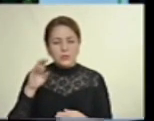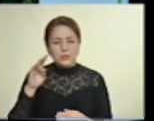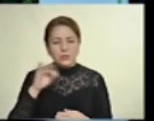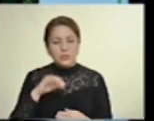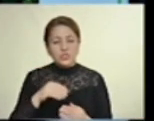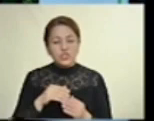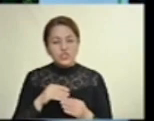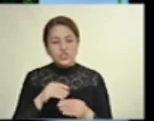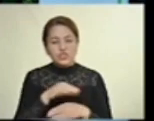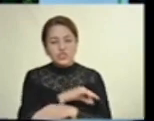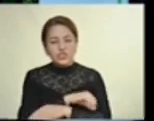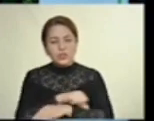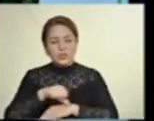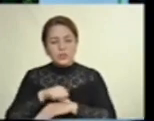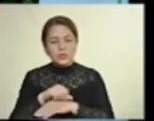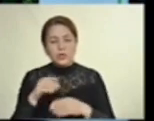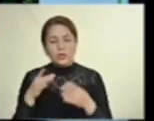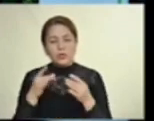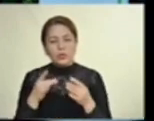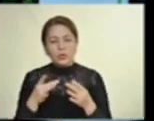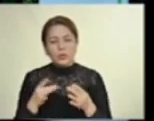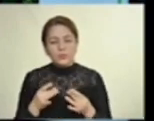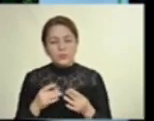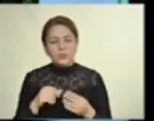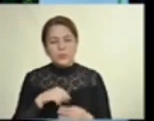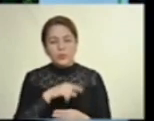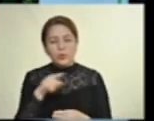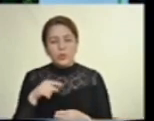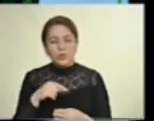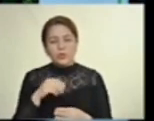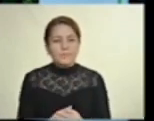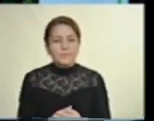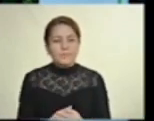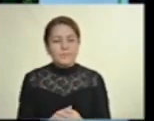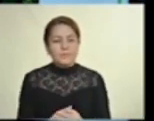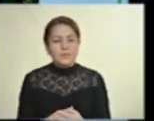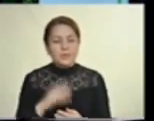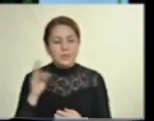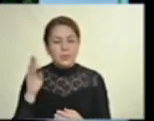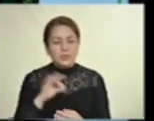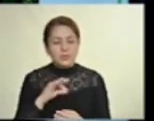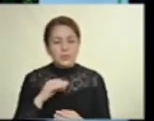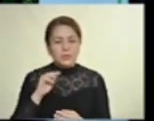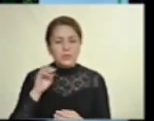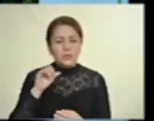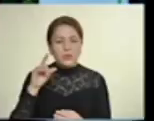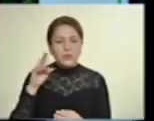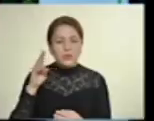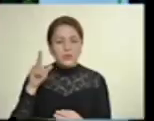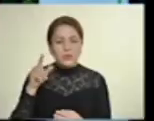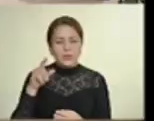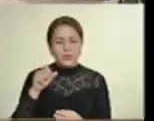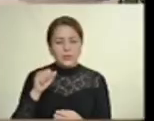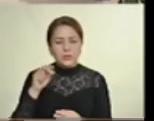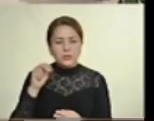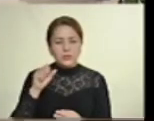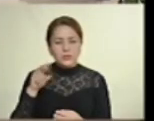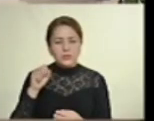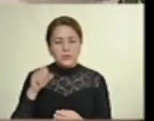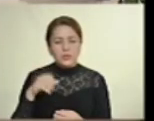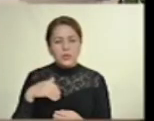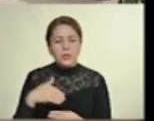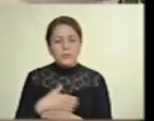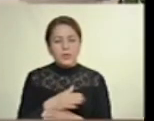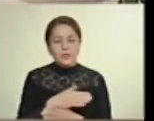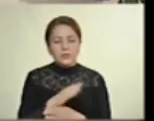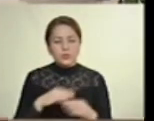Tangachalar baliq tanasini tashqi ta'sirlardan himoya qiladi. Lekin tangachalar baliqning suzishiga,